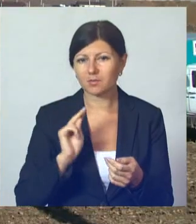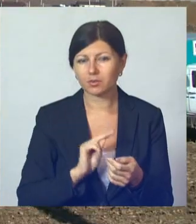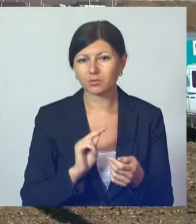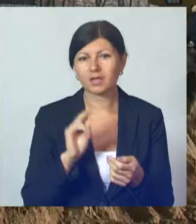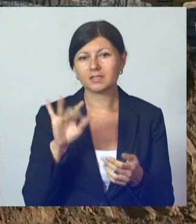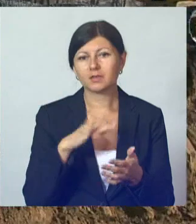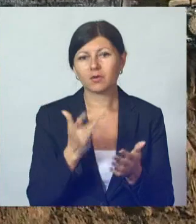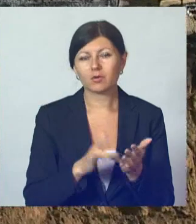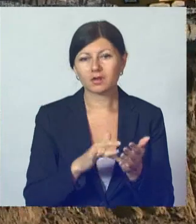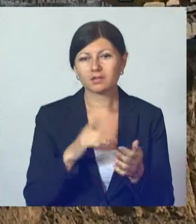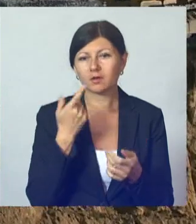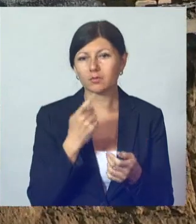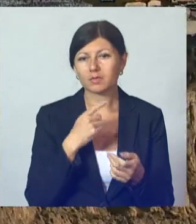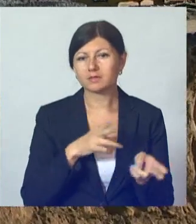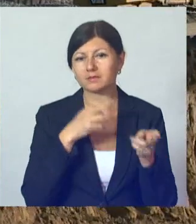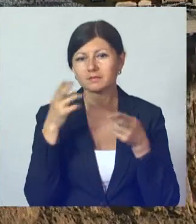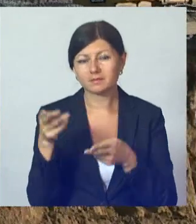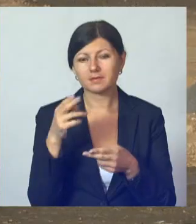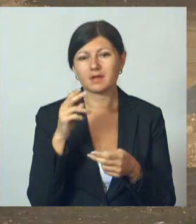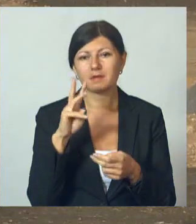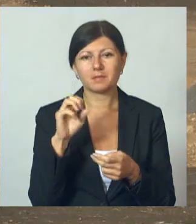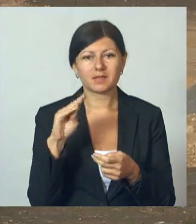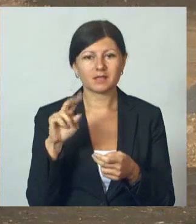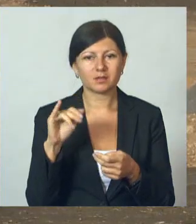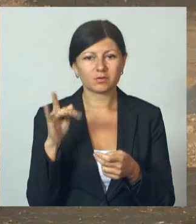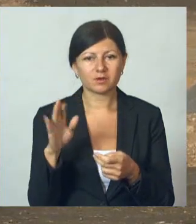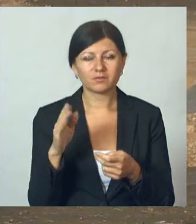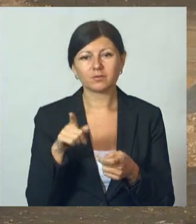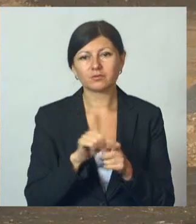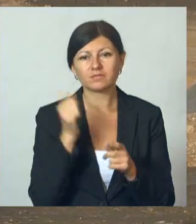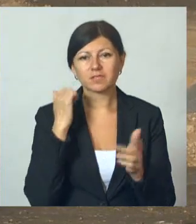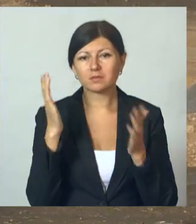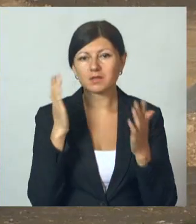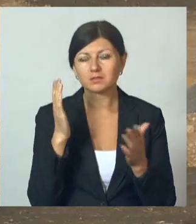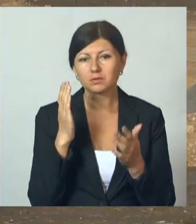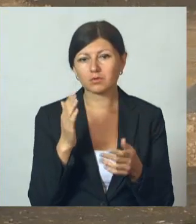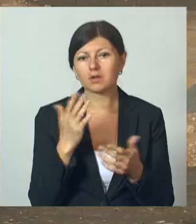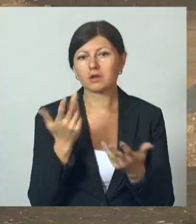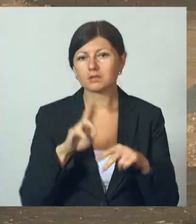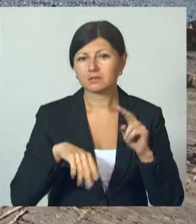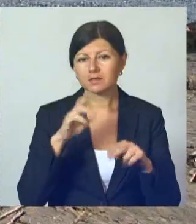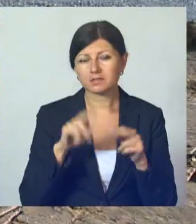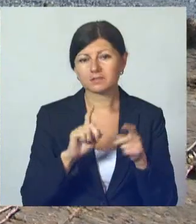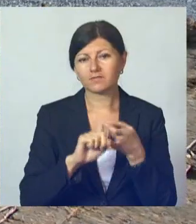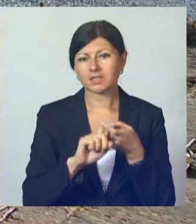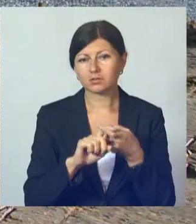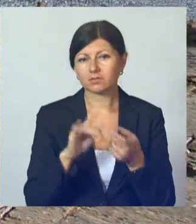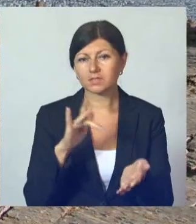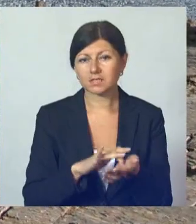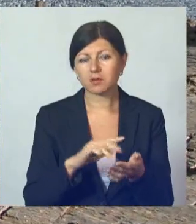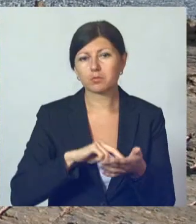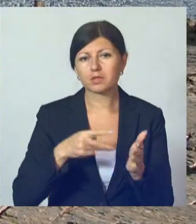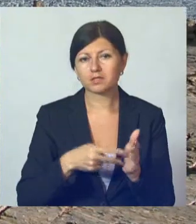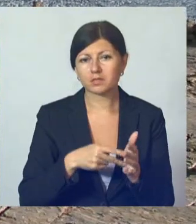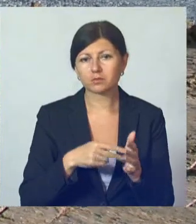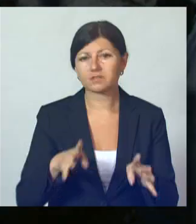Горняков Вячеслав Гладков направился в город Металлургов. Губернатор оценил, как в Старом Осколе продвигается строительство инфекционного центра. Планируется, что